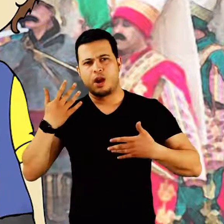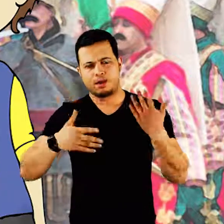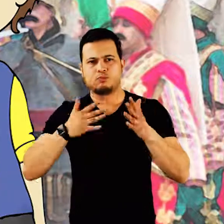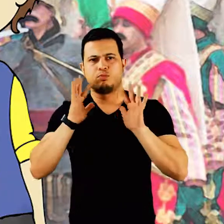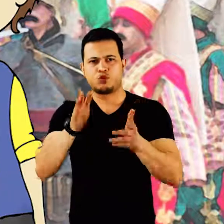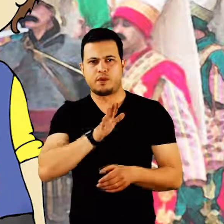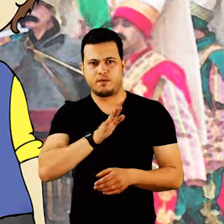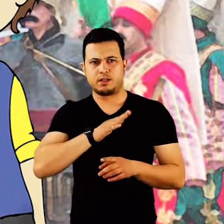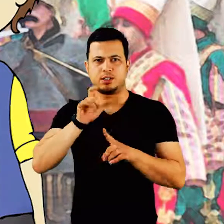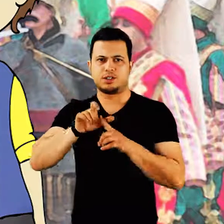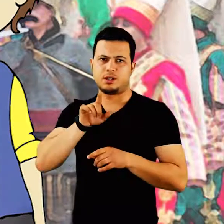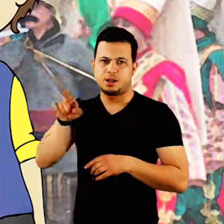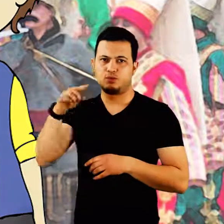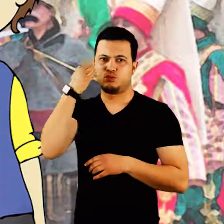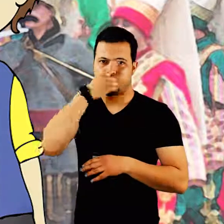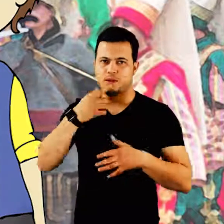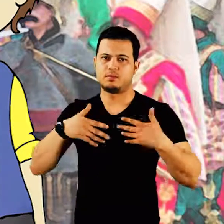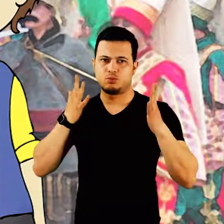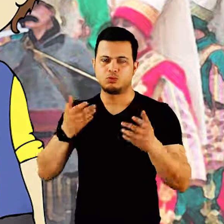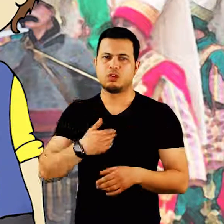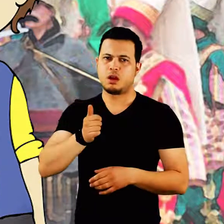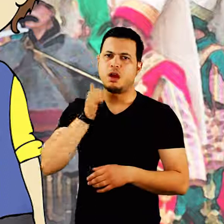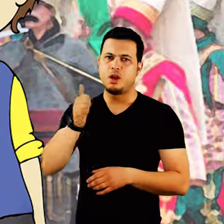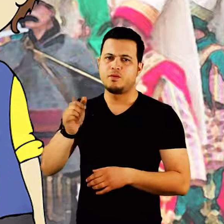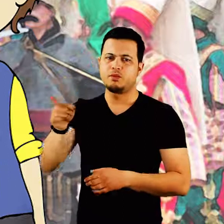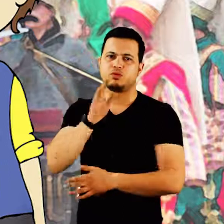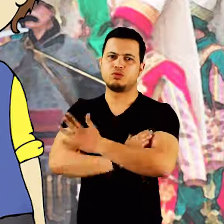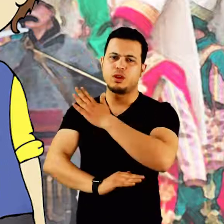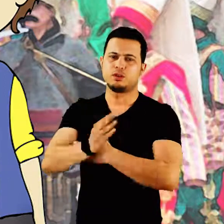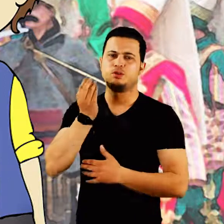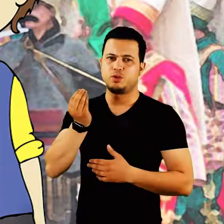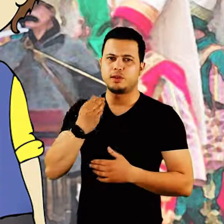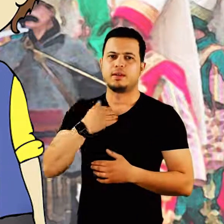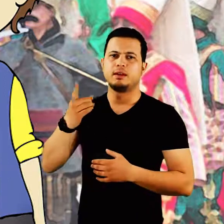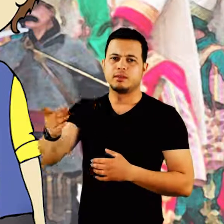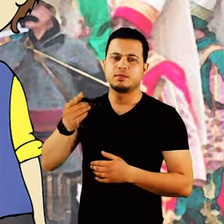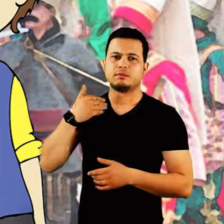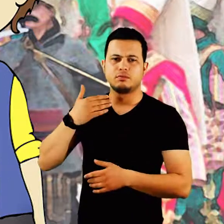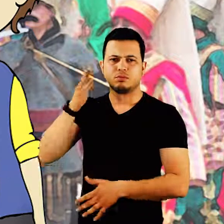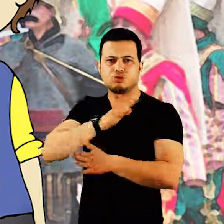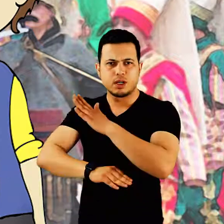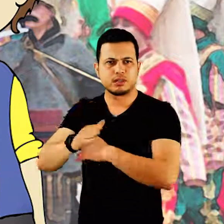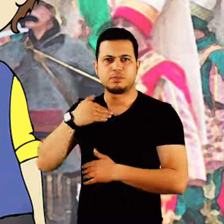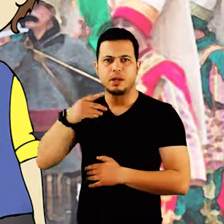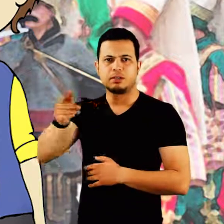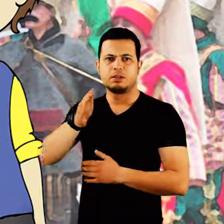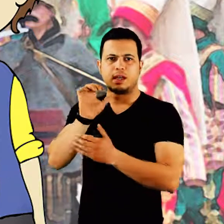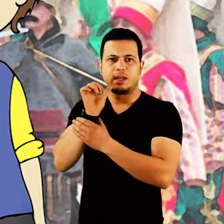Çınar'a. Aferin sana, çok iyi güreştin. Ben de hiç bilmiyordum senin böyle